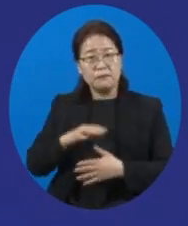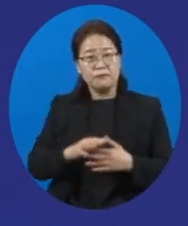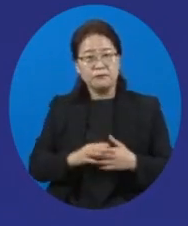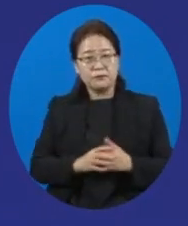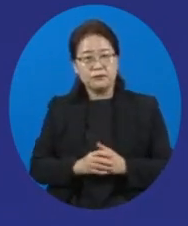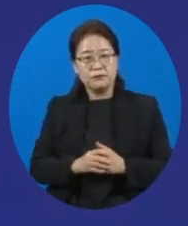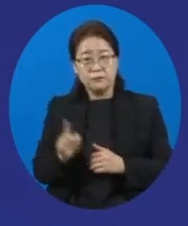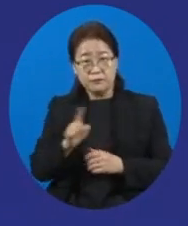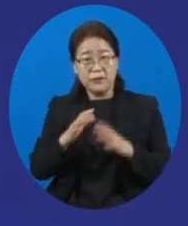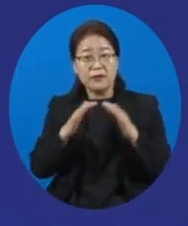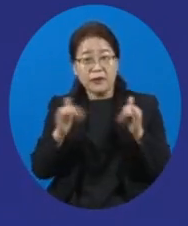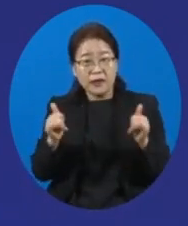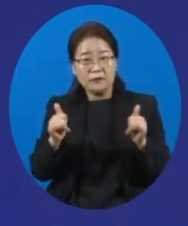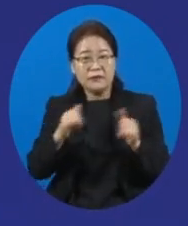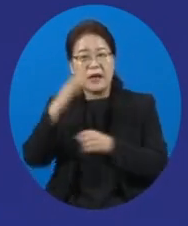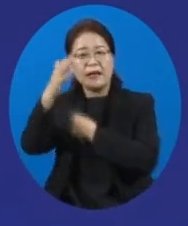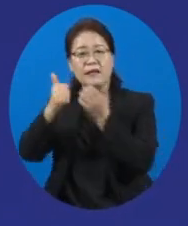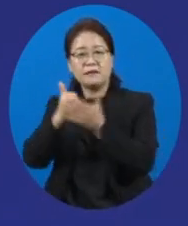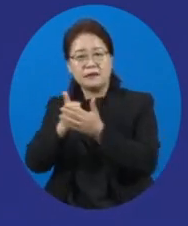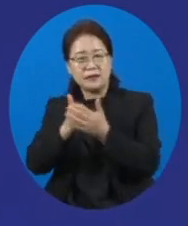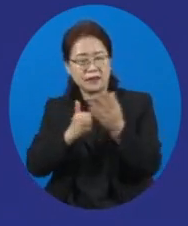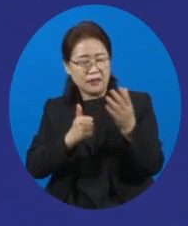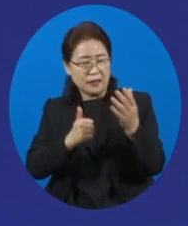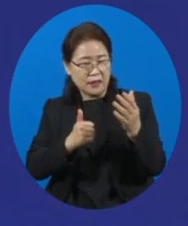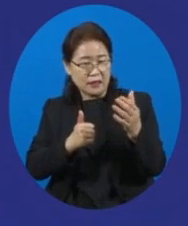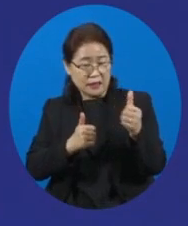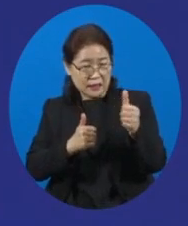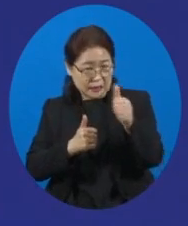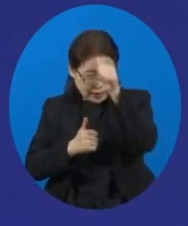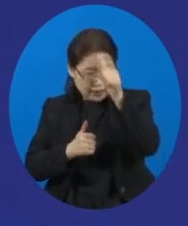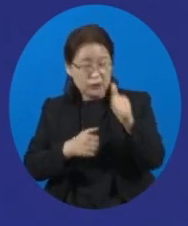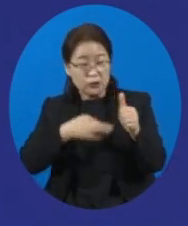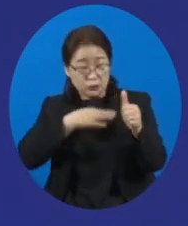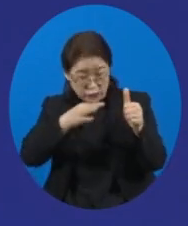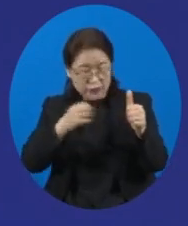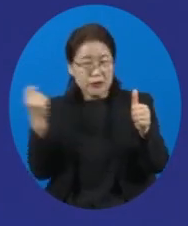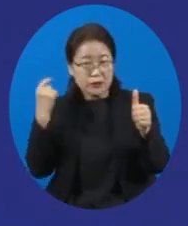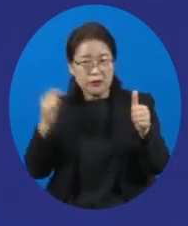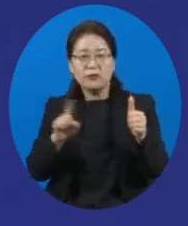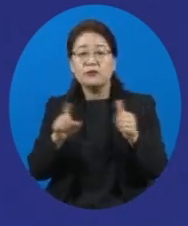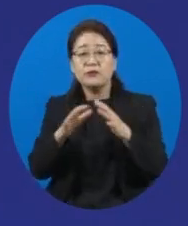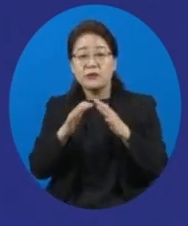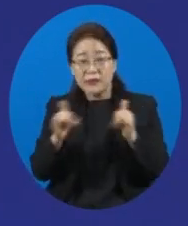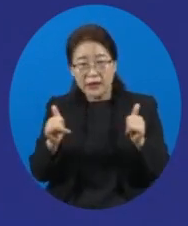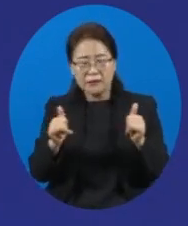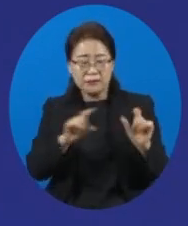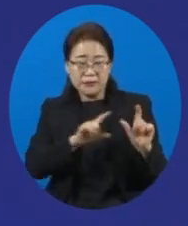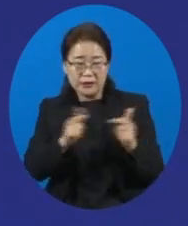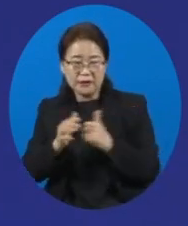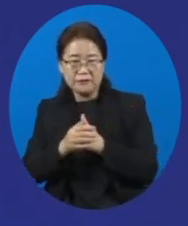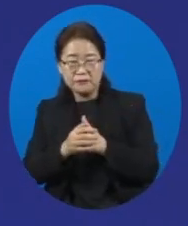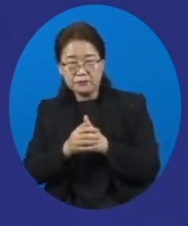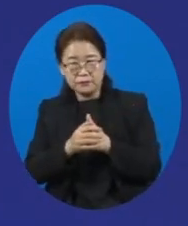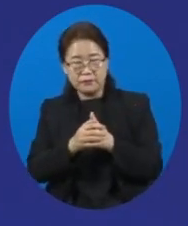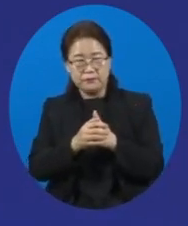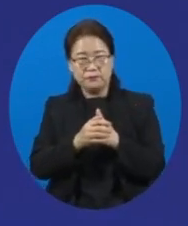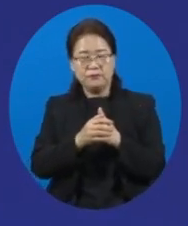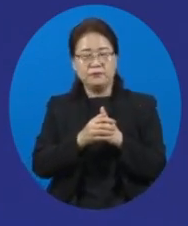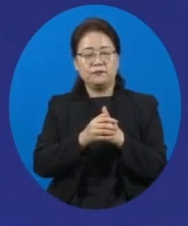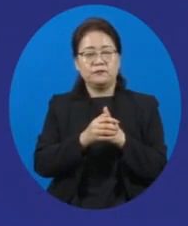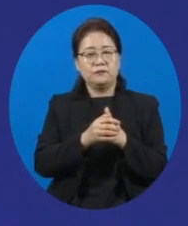어떤 주석가들은 하나님이 아담을 부르시는 소리라고 말하고 어떤 사람들은 우레소리라고도